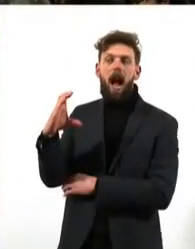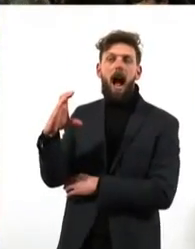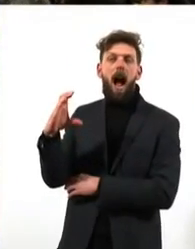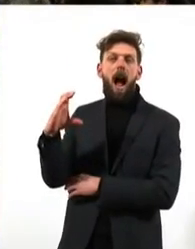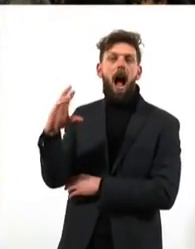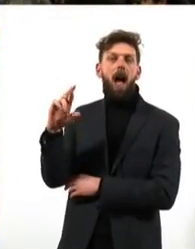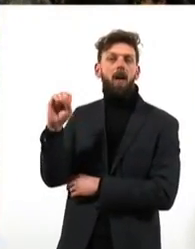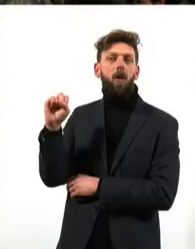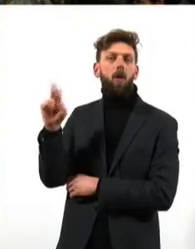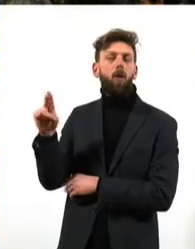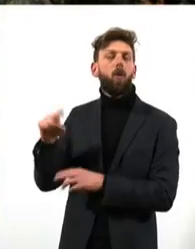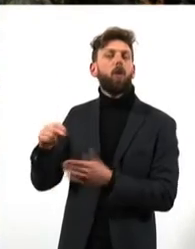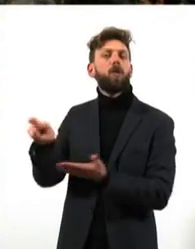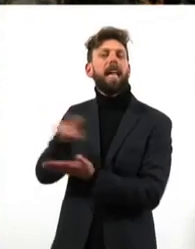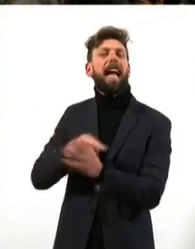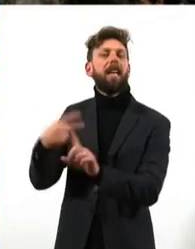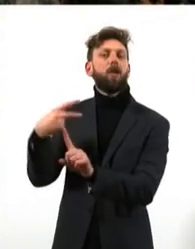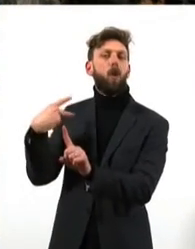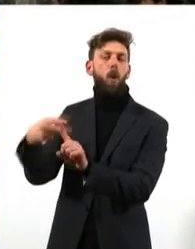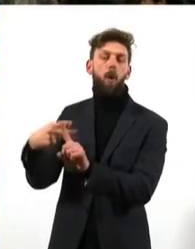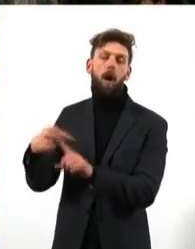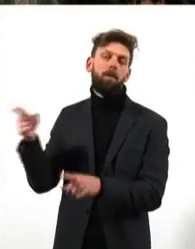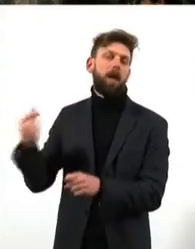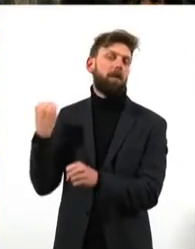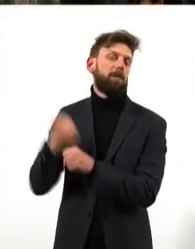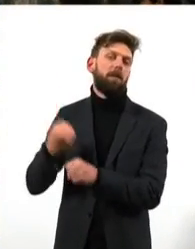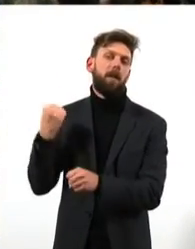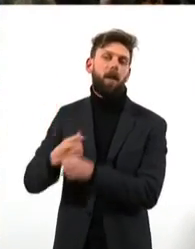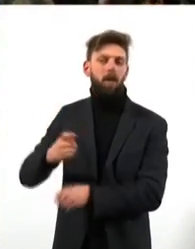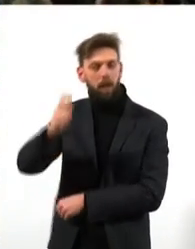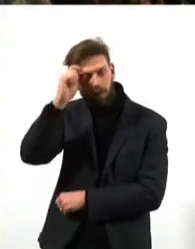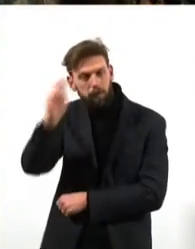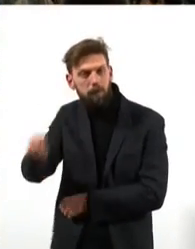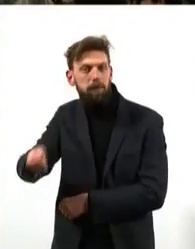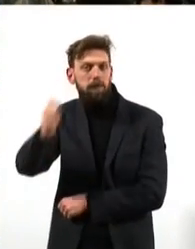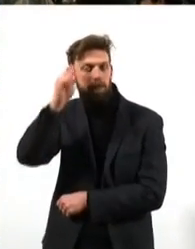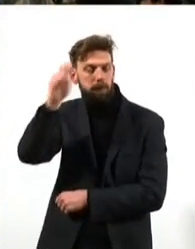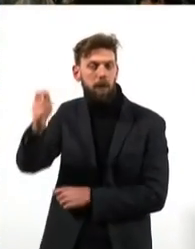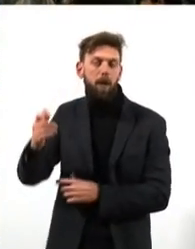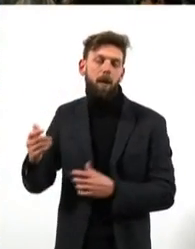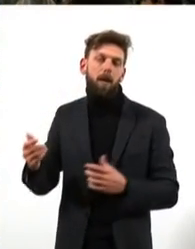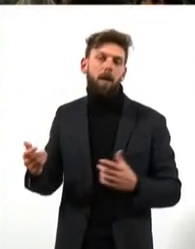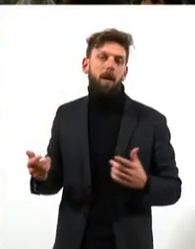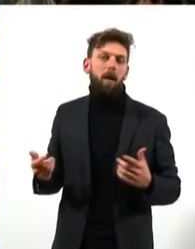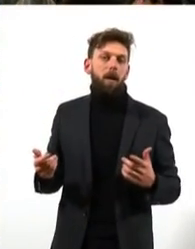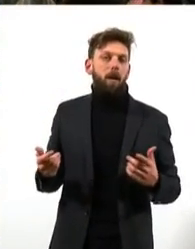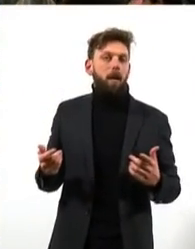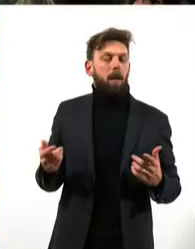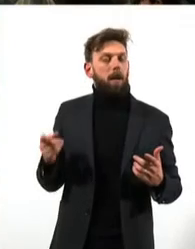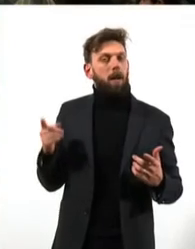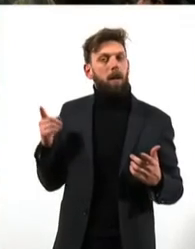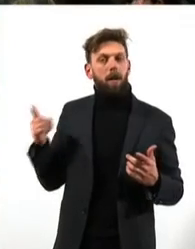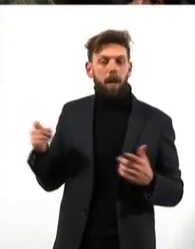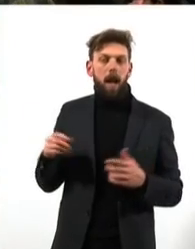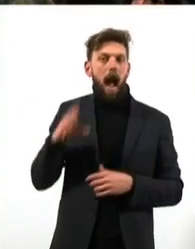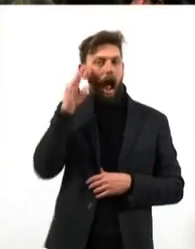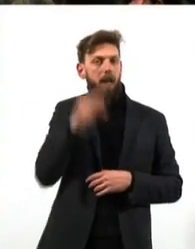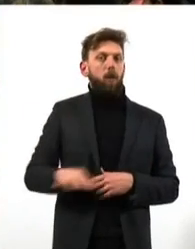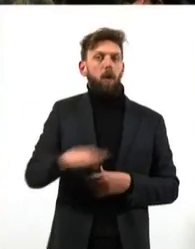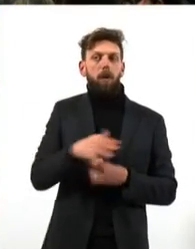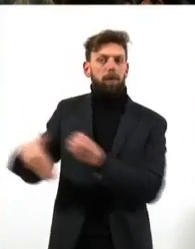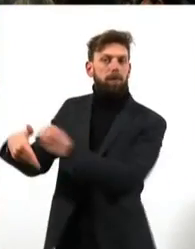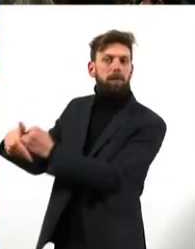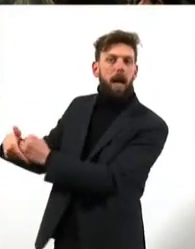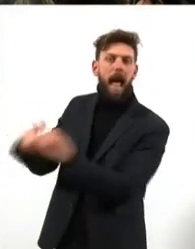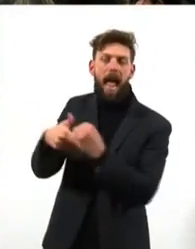fait bien son travail. Ils ont vraiment pas beaucoup... Ils aident beaucoup les étudiants, pour moi.